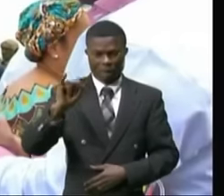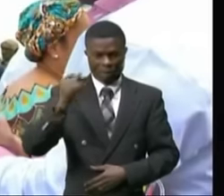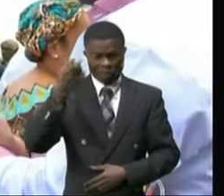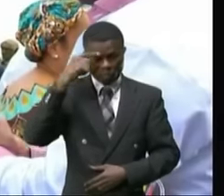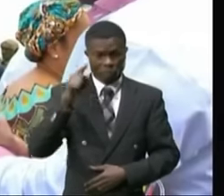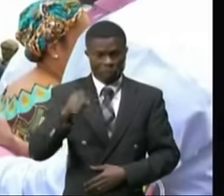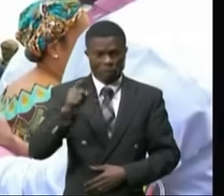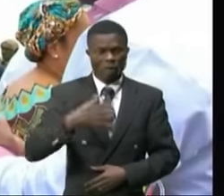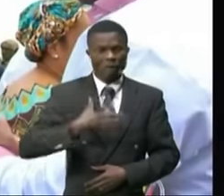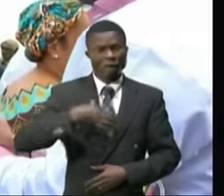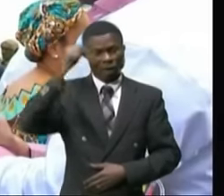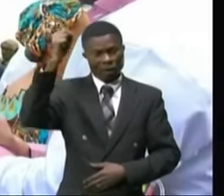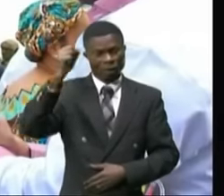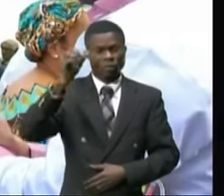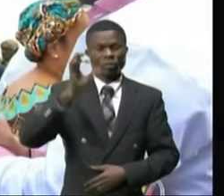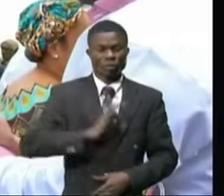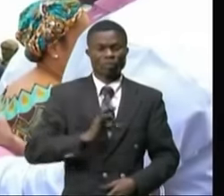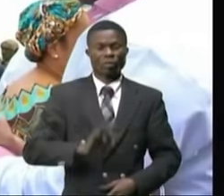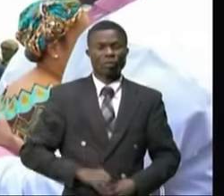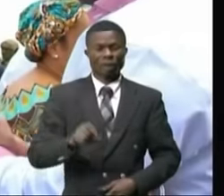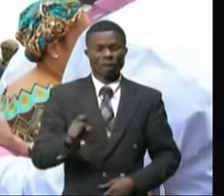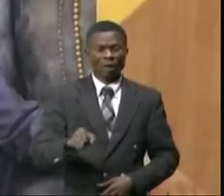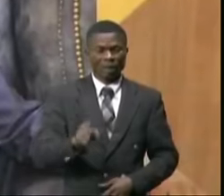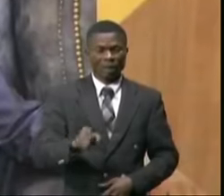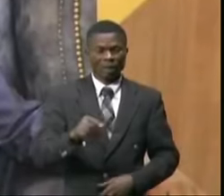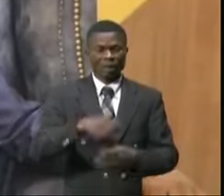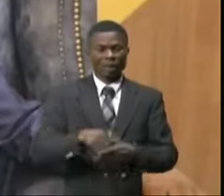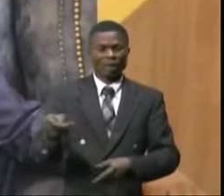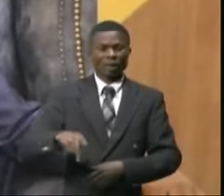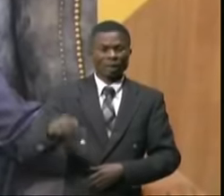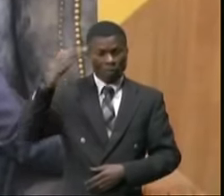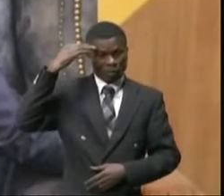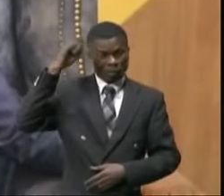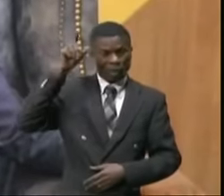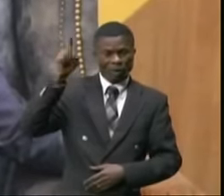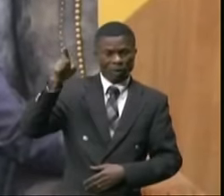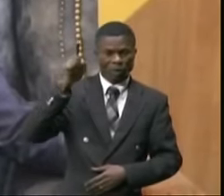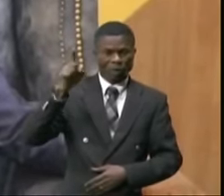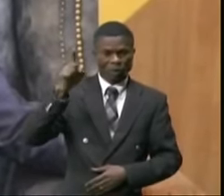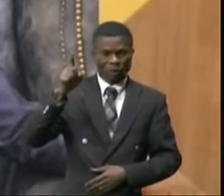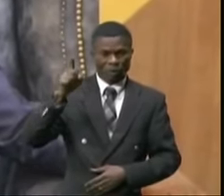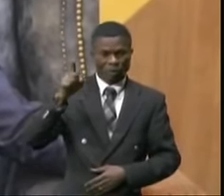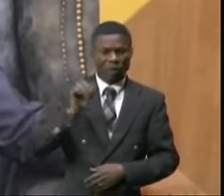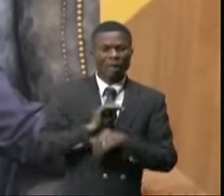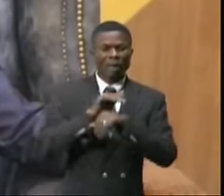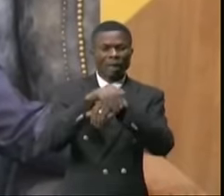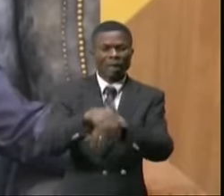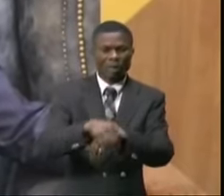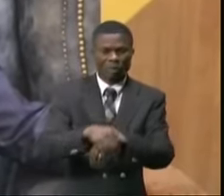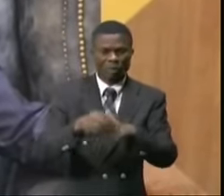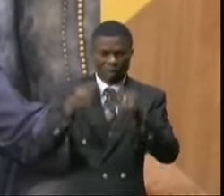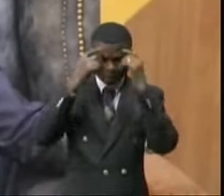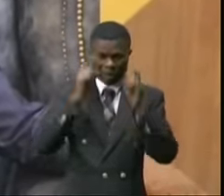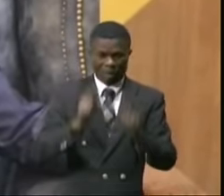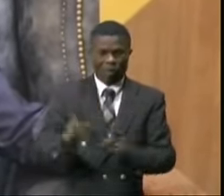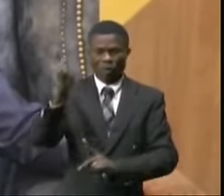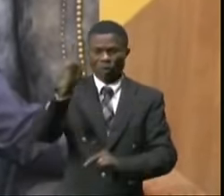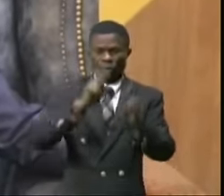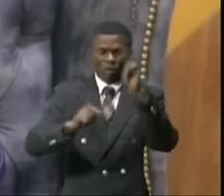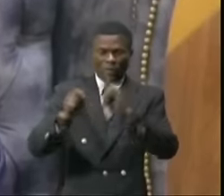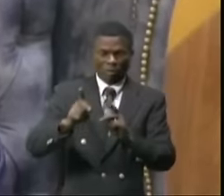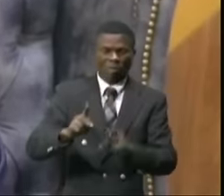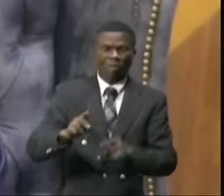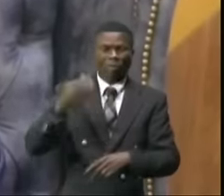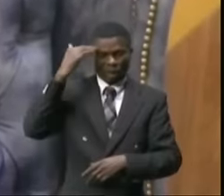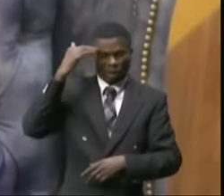lui, cette victoire de Félix Tshisekedi Tshilombo dans la province du sud de Bangui est l'accomplissement des engagements de la population de ce